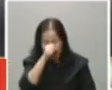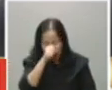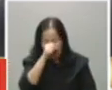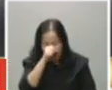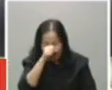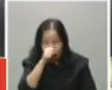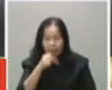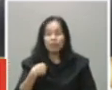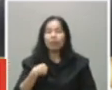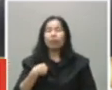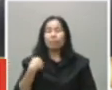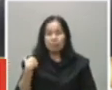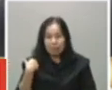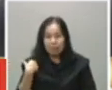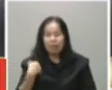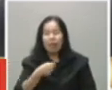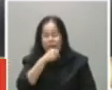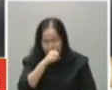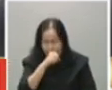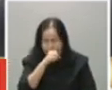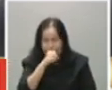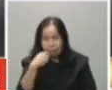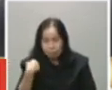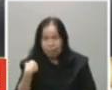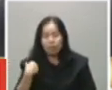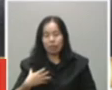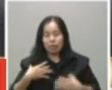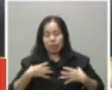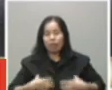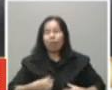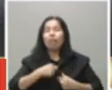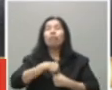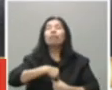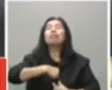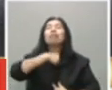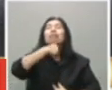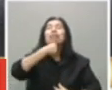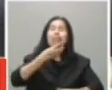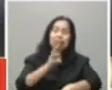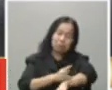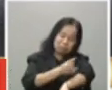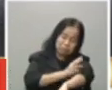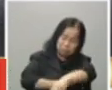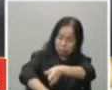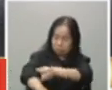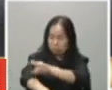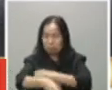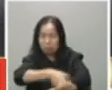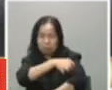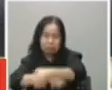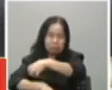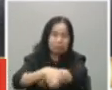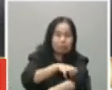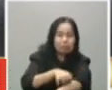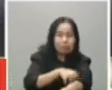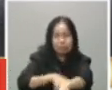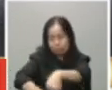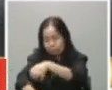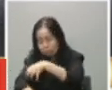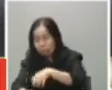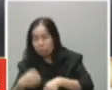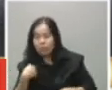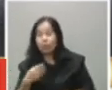เป็นภูมิแพ้เกิดลมพิษคันตามเนื้อตามตัวเนี่ยนะครับปวดแสบปวดร้อนที่สำคัญครับสูด